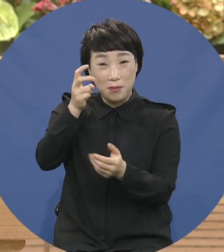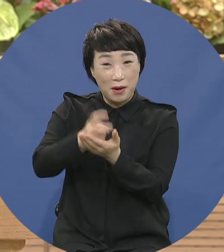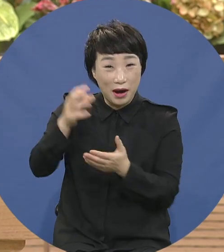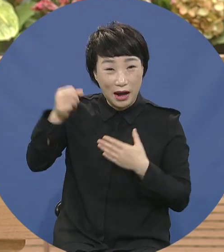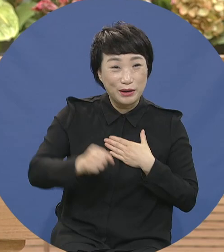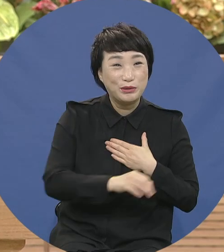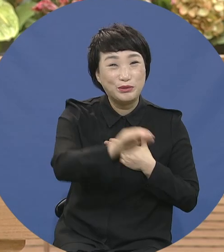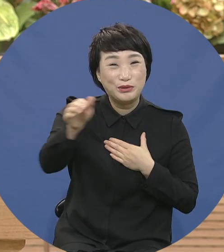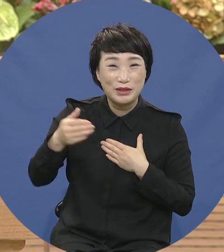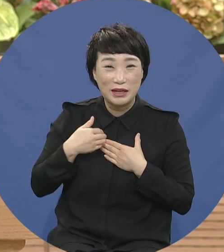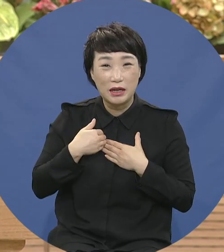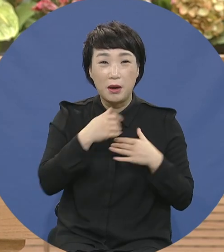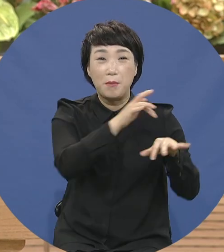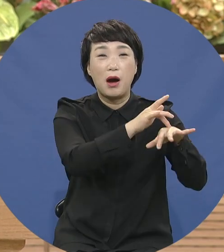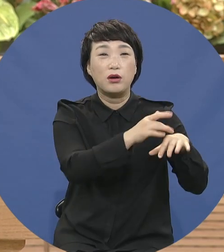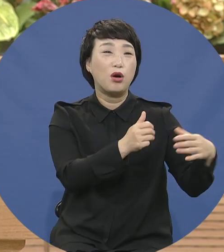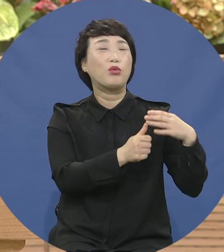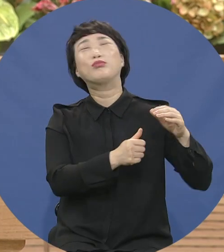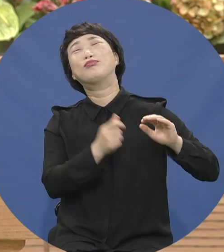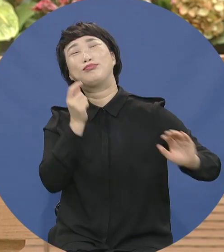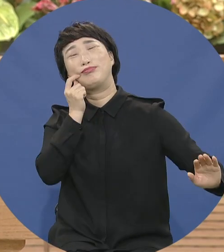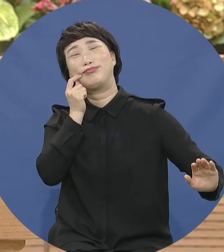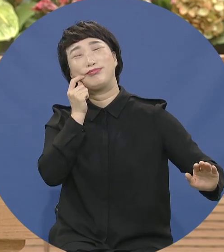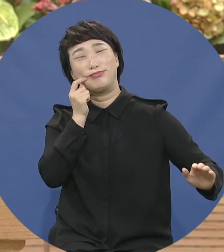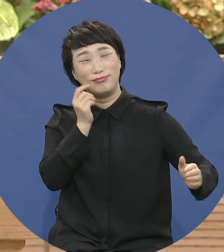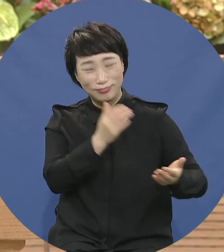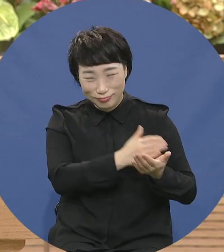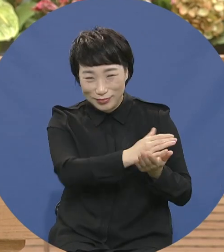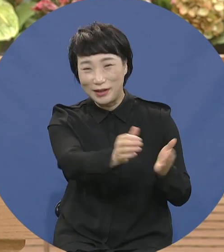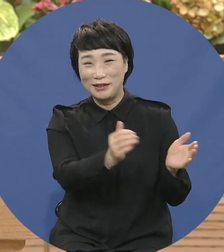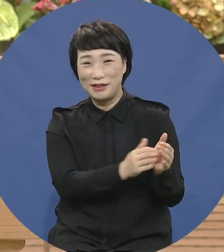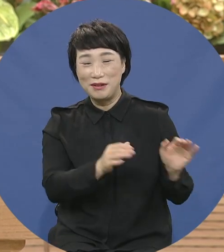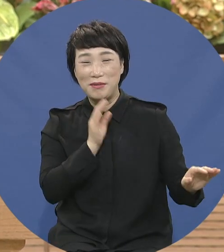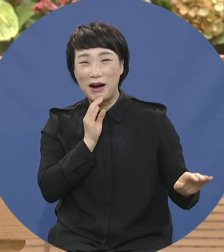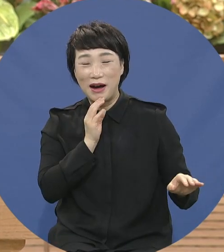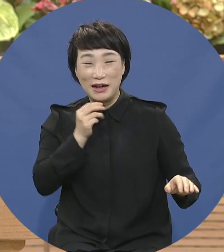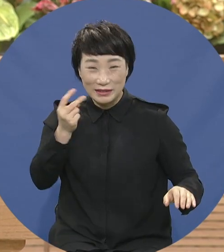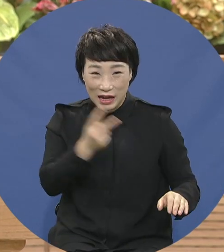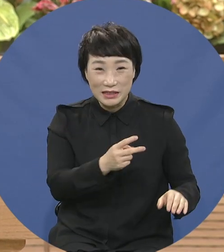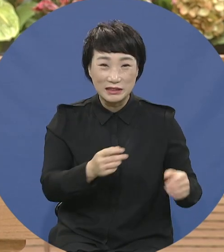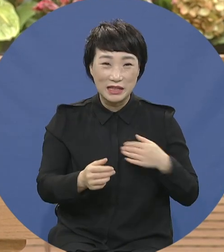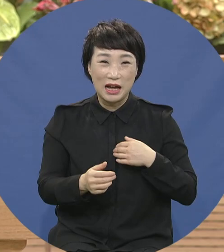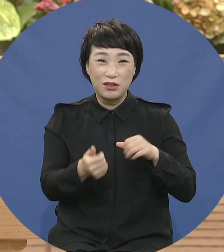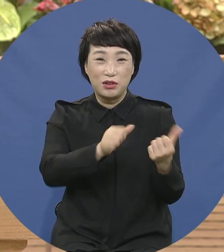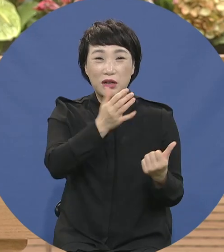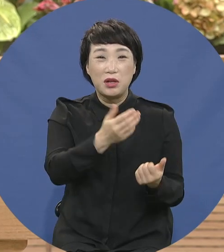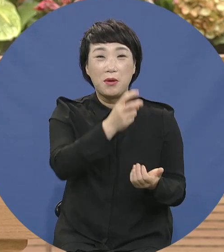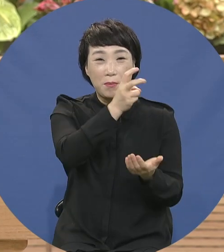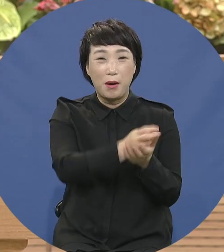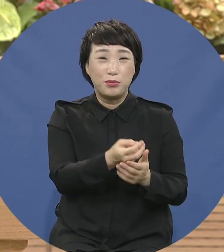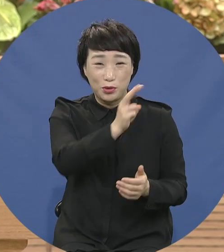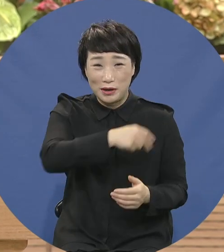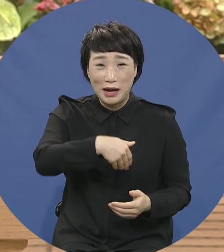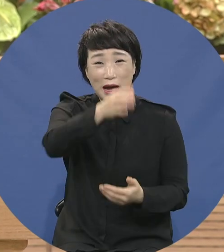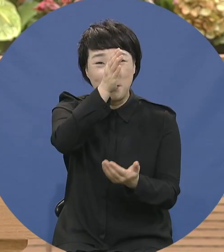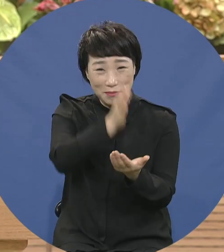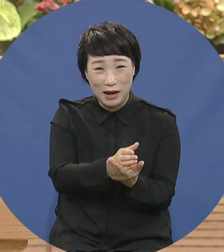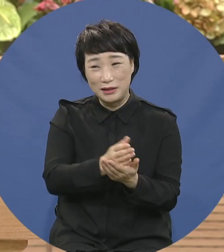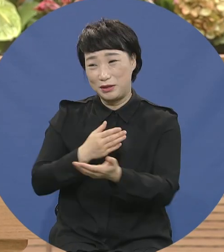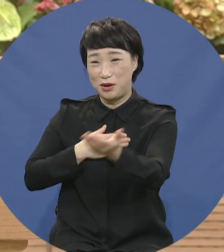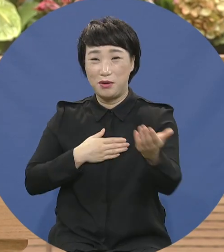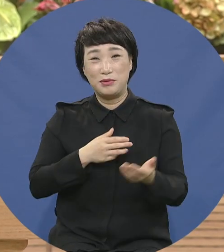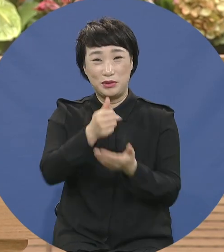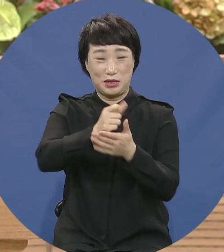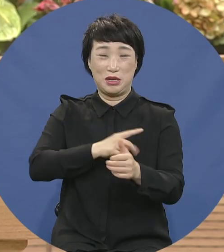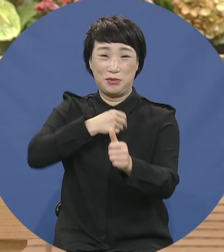가진 자들에게는 마귀는 절대로 역사하지 못합니다. 다시는 죽게 된 법으로 돌아가지 않는 여러분 되기를 주님의